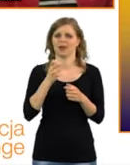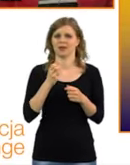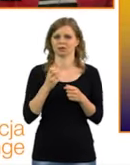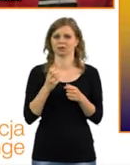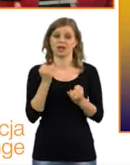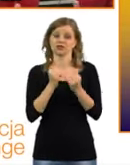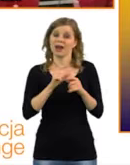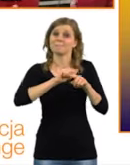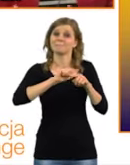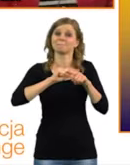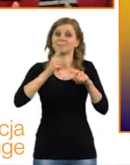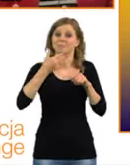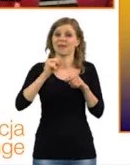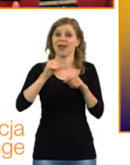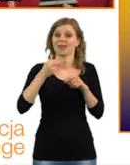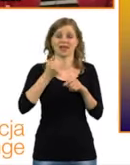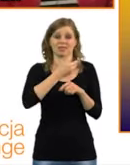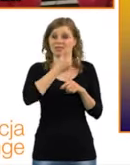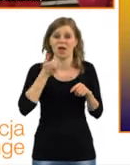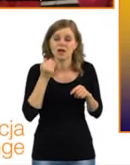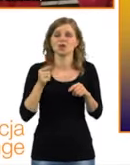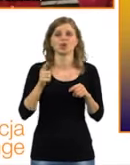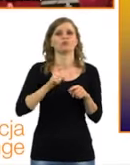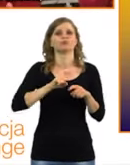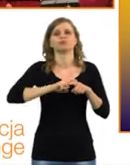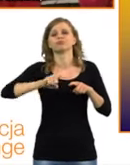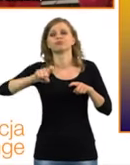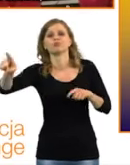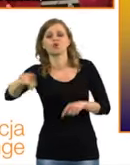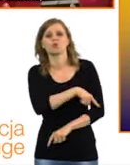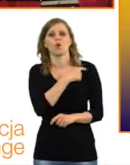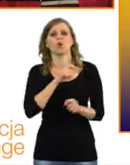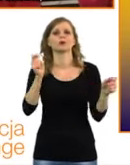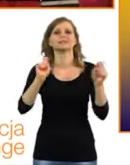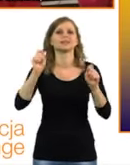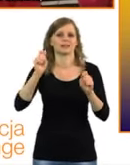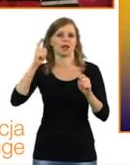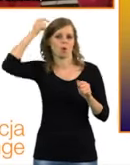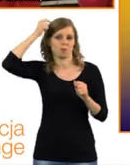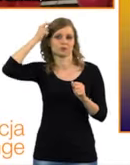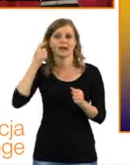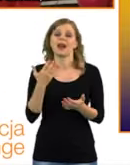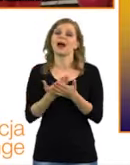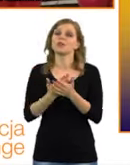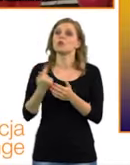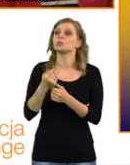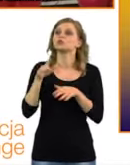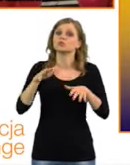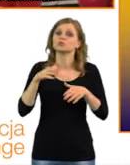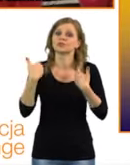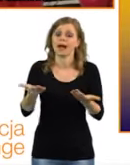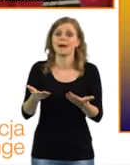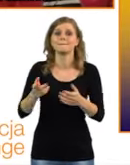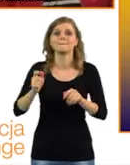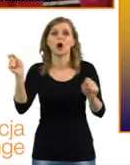niezmielinizowane. Czyli ważne jest, aby jednak te bodźce były w miarę szybko podawane dziecku, żeby jednak,